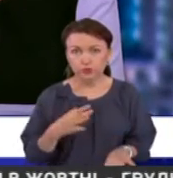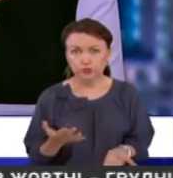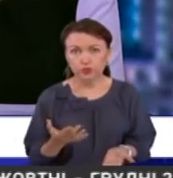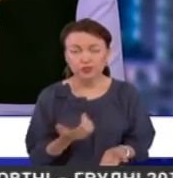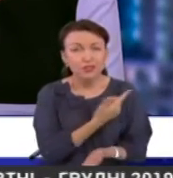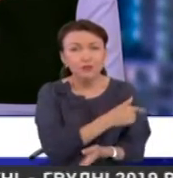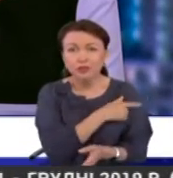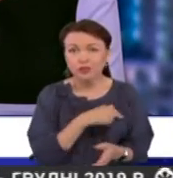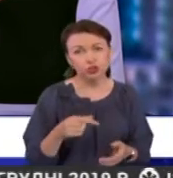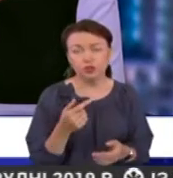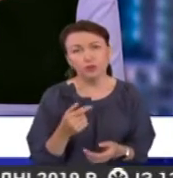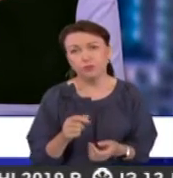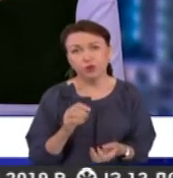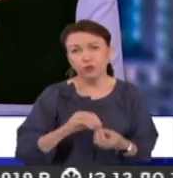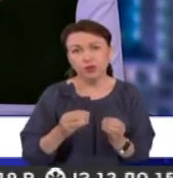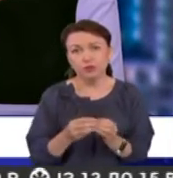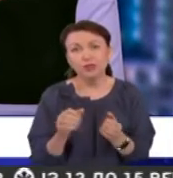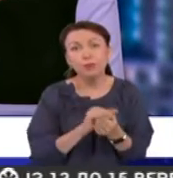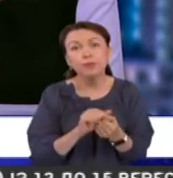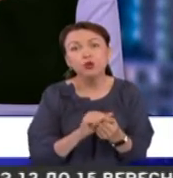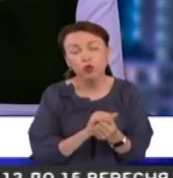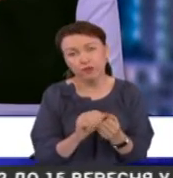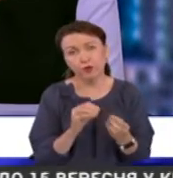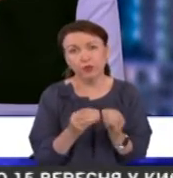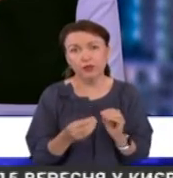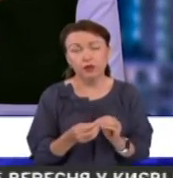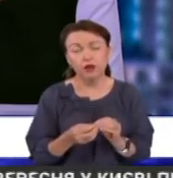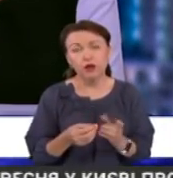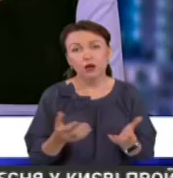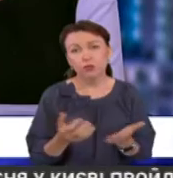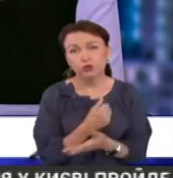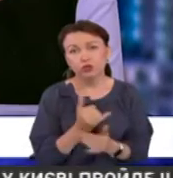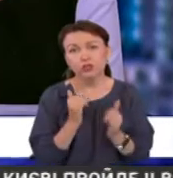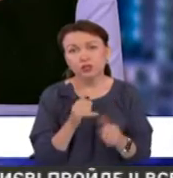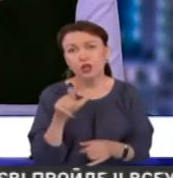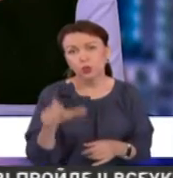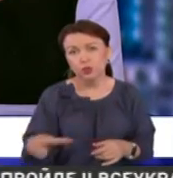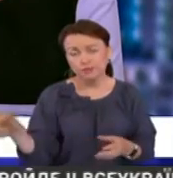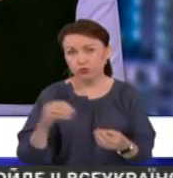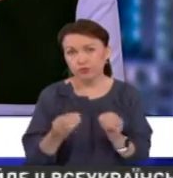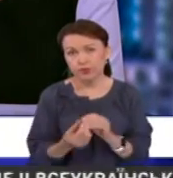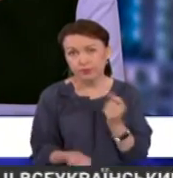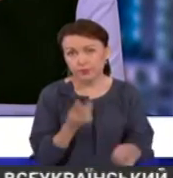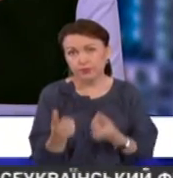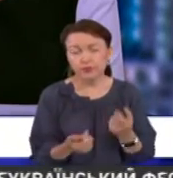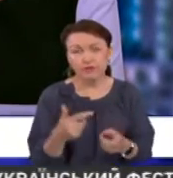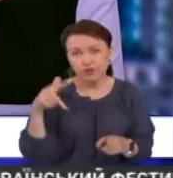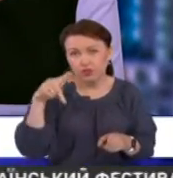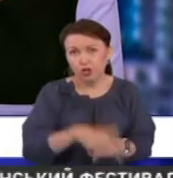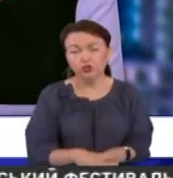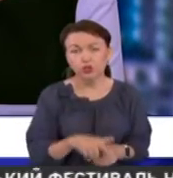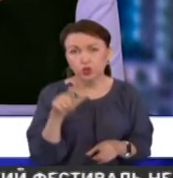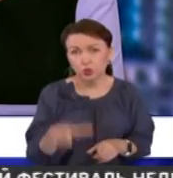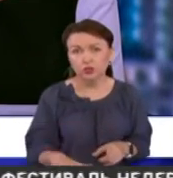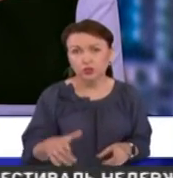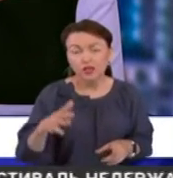навіть проблема, паперова проблема. Але ця паперова проблема тягне для людини великі проблеми. Велике навантаження, і людині